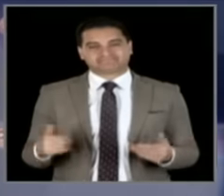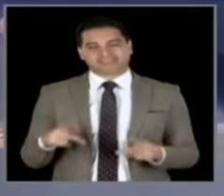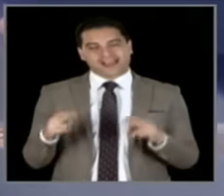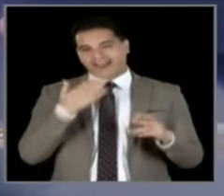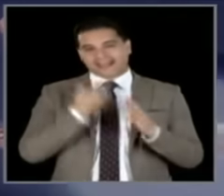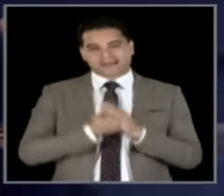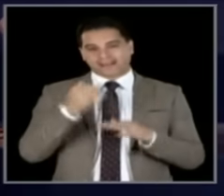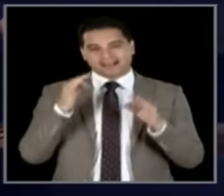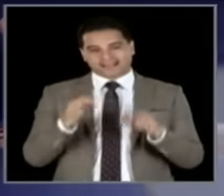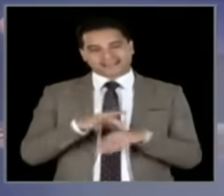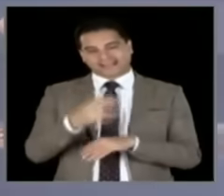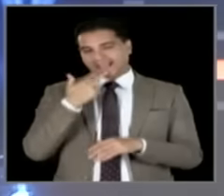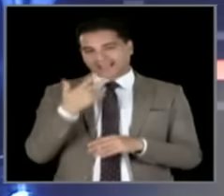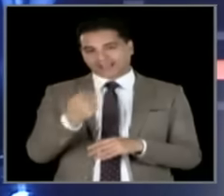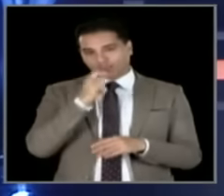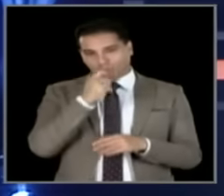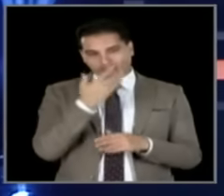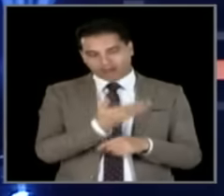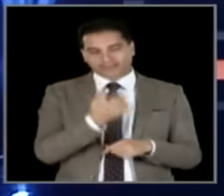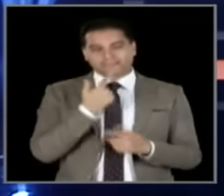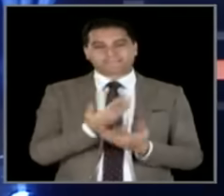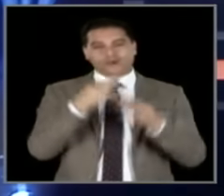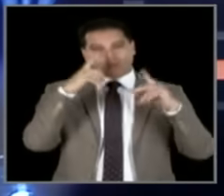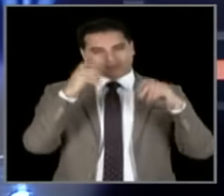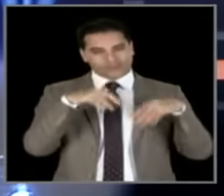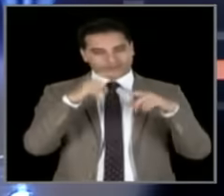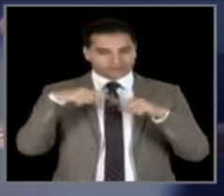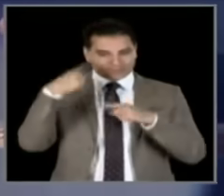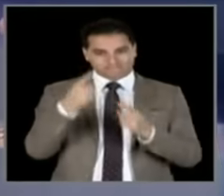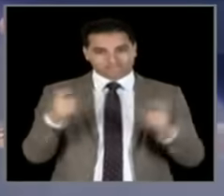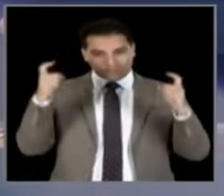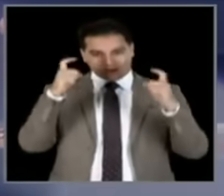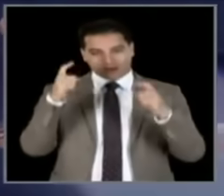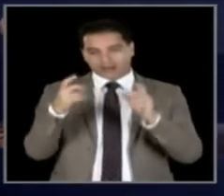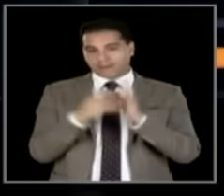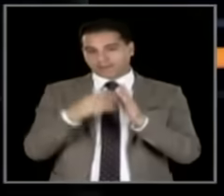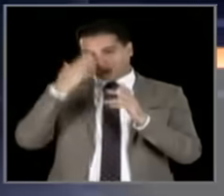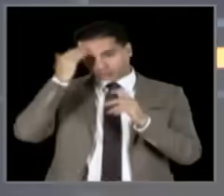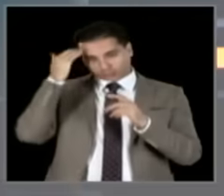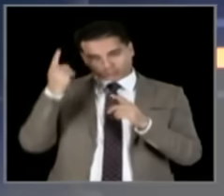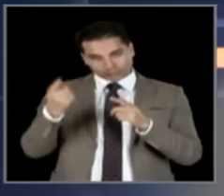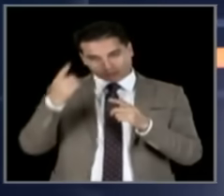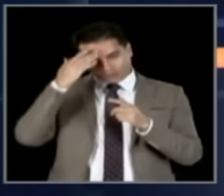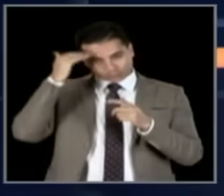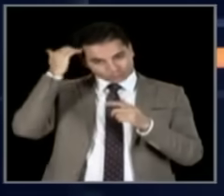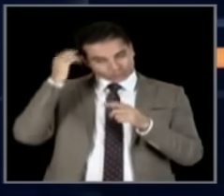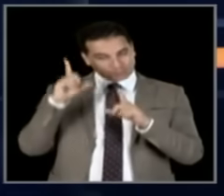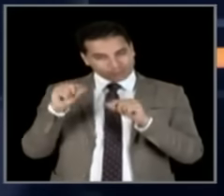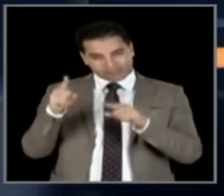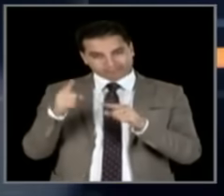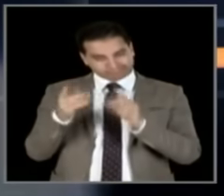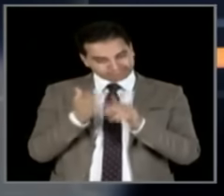حلقة جميلة. هارد لك لجامعة دمياط، أتمنى لكم التوفيق في المباراة القادمة. جامعة أسيوط برافو عليكم، عرفتوا